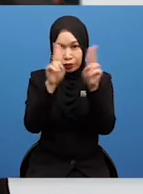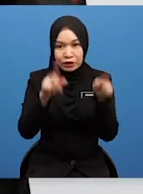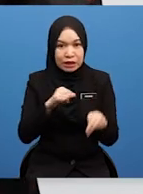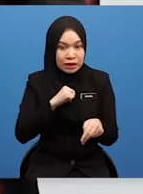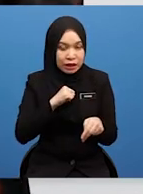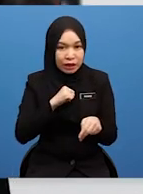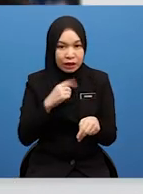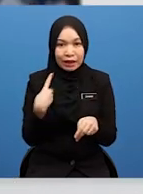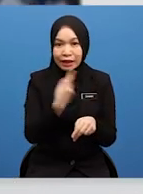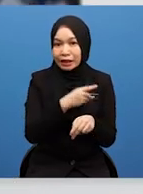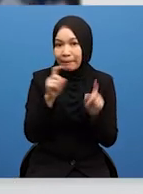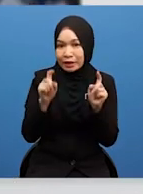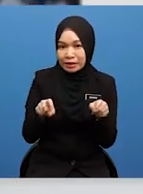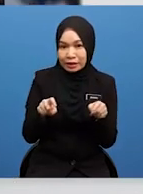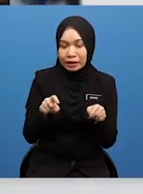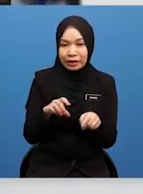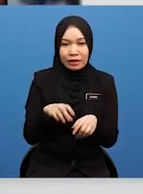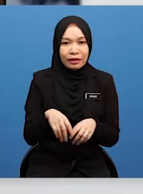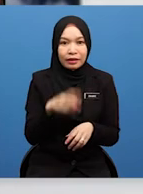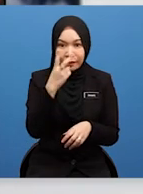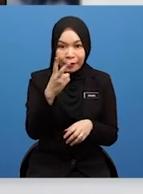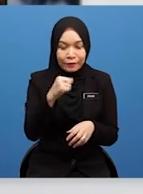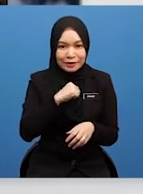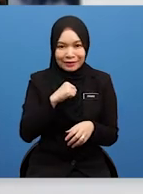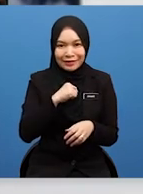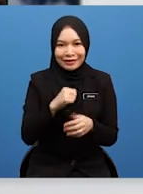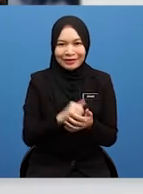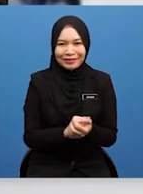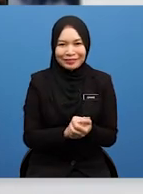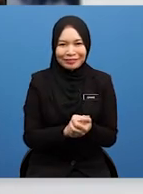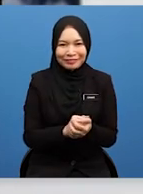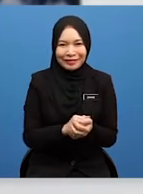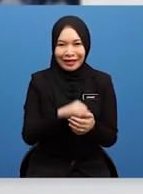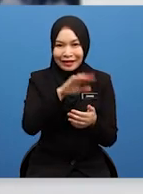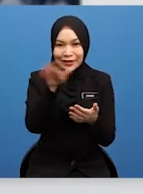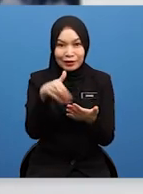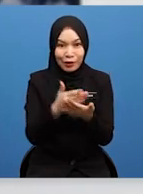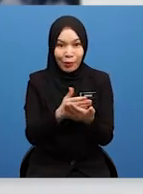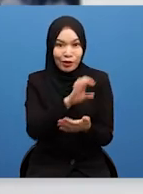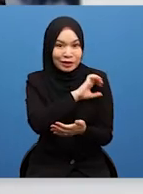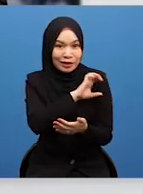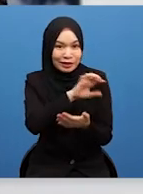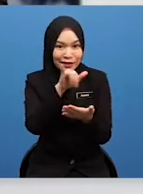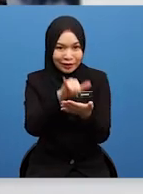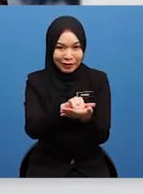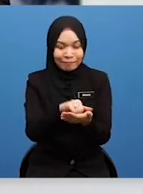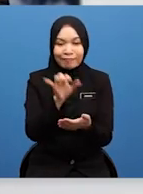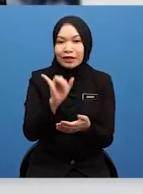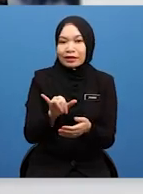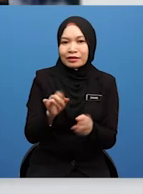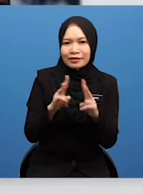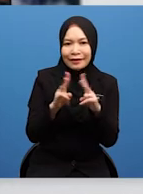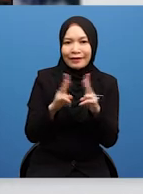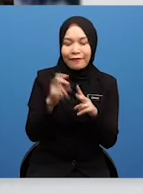sebenarnya dear tuh pelajar Jadi apa yang saya dengar referensi gedon sini Cukup jelas dan cukup padat